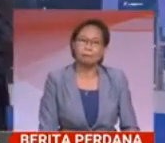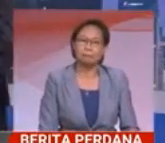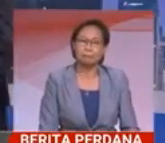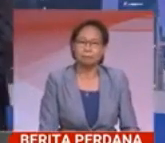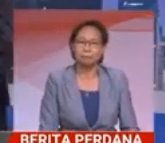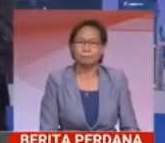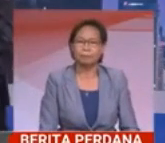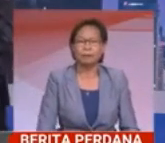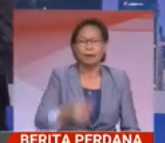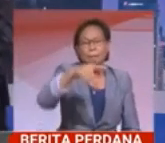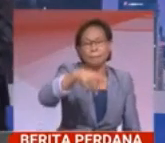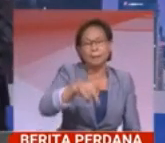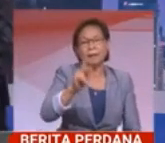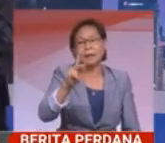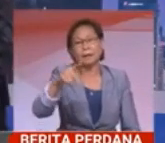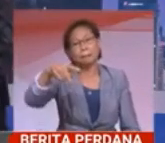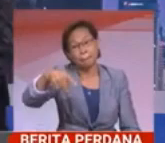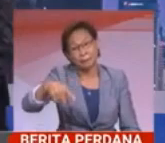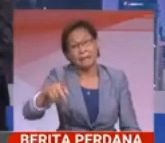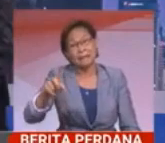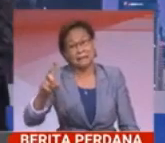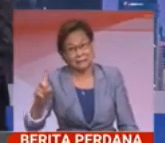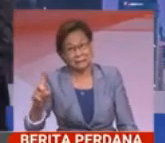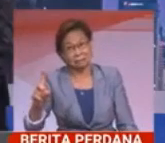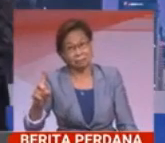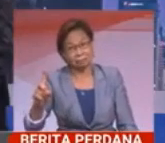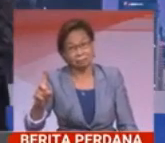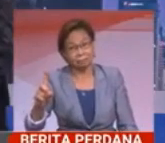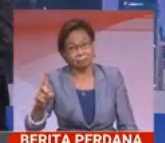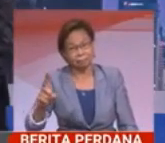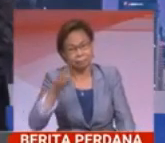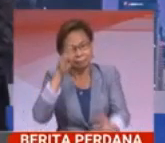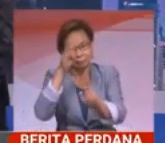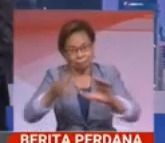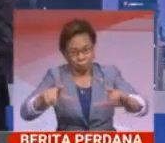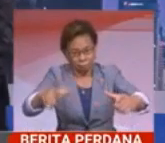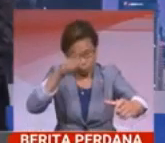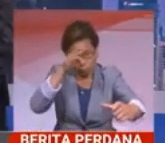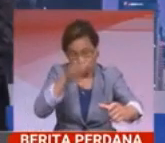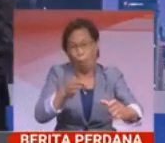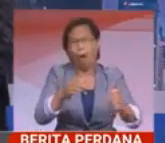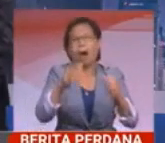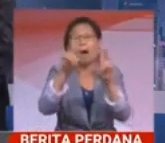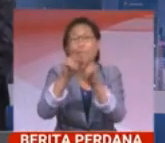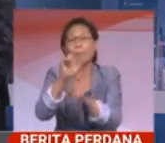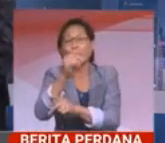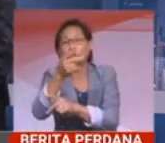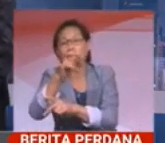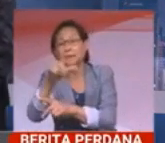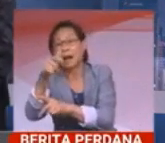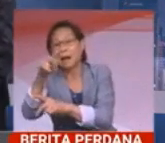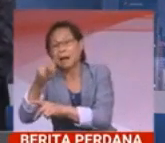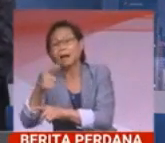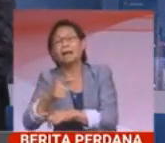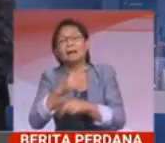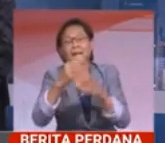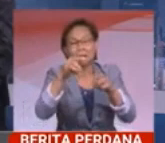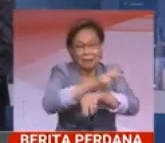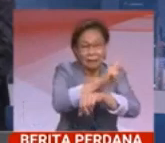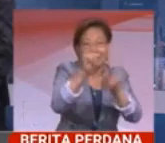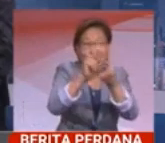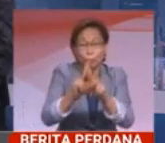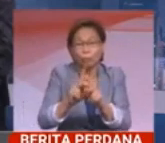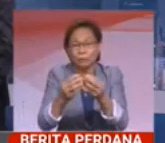perintah kawalan pergerakan diperketat kan vikipedi besar tadi kampung sanglang dan kampung tanah timbul